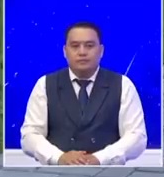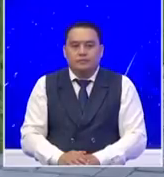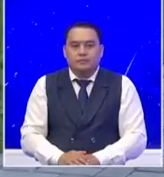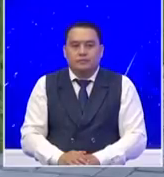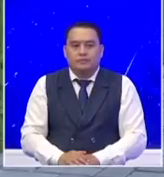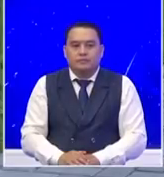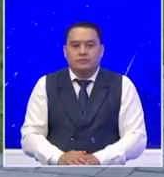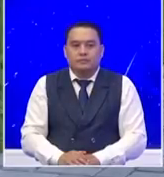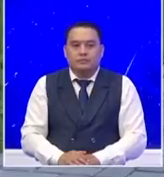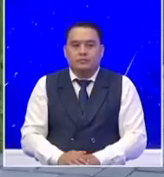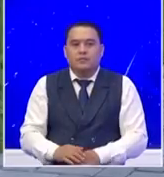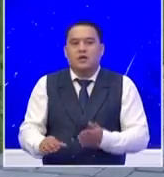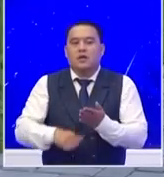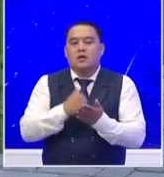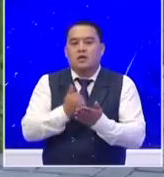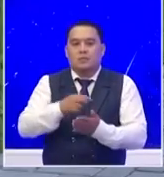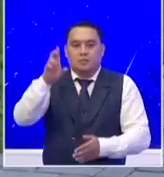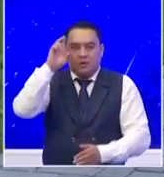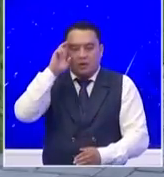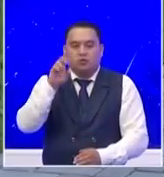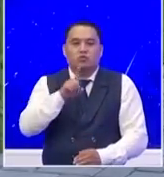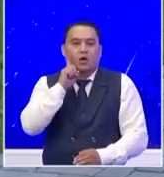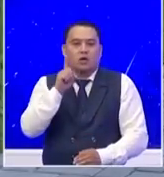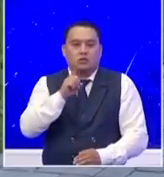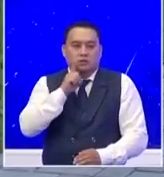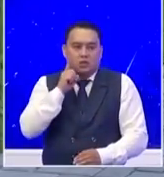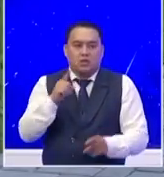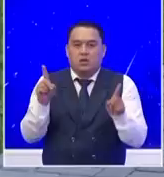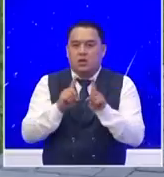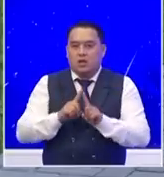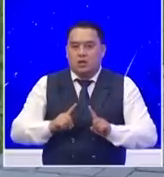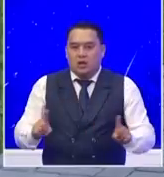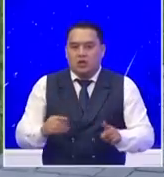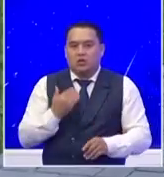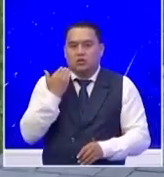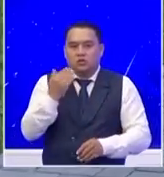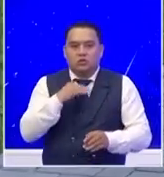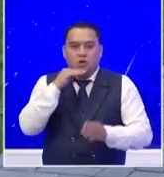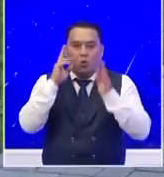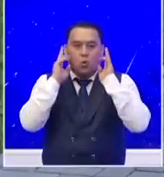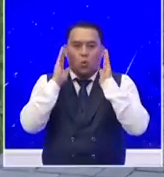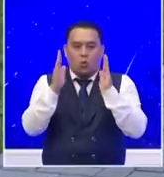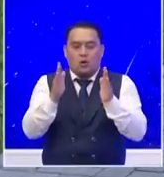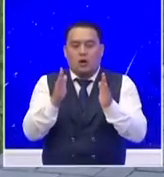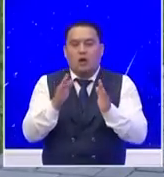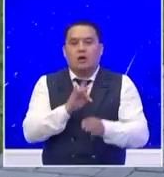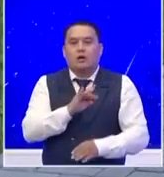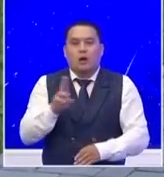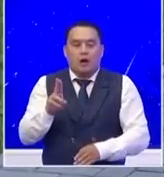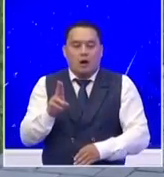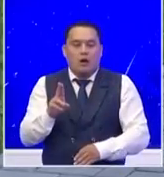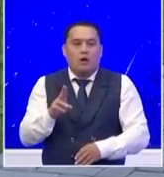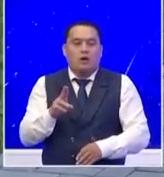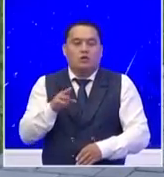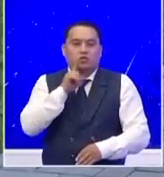Елбасымыз Нұрсұлтан Әбішұлы Назарбаев жетісу жастарына деген ықыласы өте ерекше болып табылады. Олай дейтініміз осы республика көлемінде